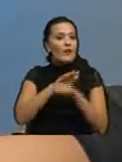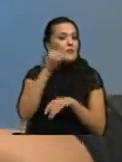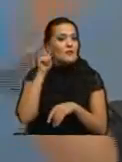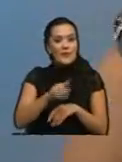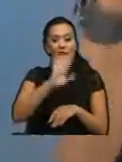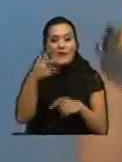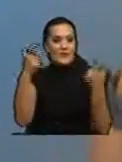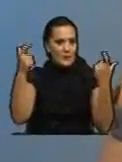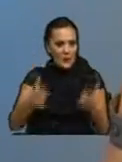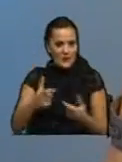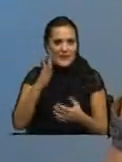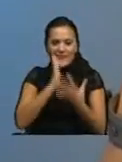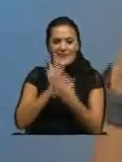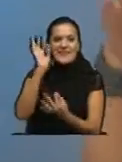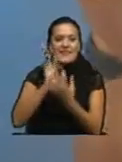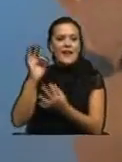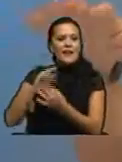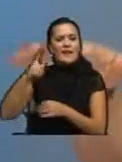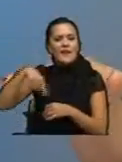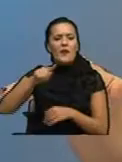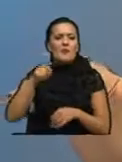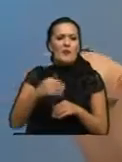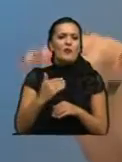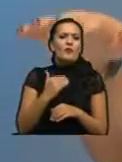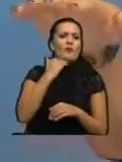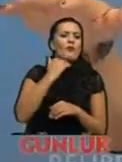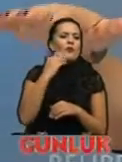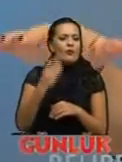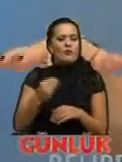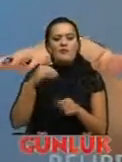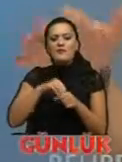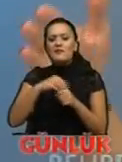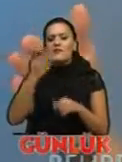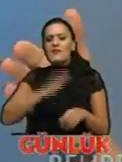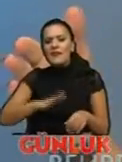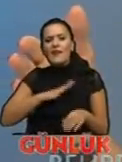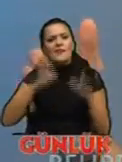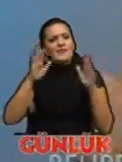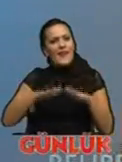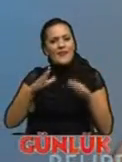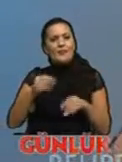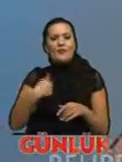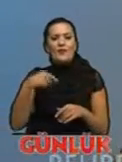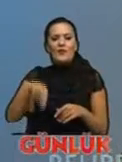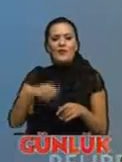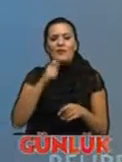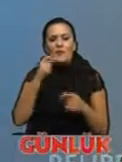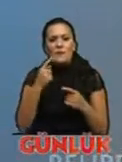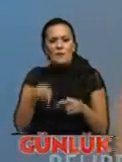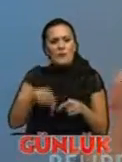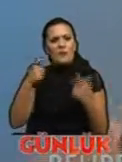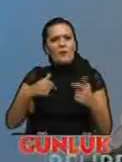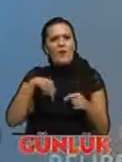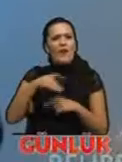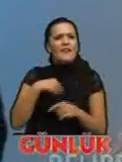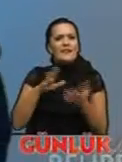hayatımızda bu her şey ortada insanlar. İşte böyle doygun oluyor, böyle hazımlı oluyor, sakin oluyor. Sunucu da burada böyle kıvranıyor.